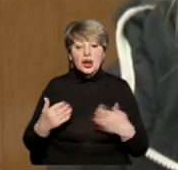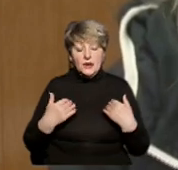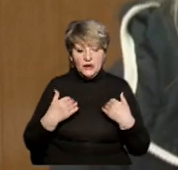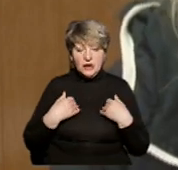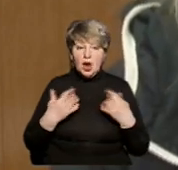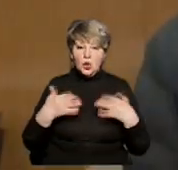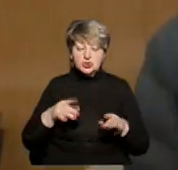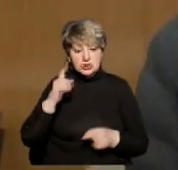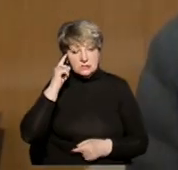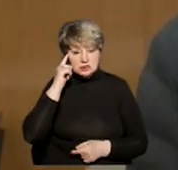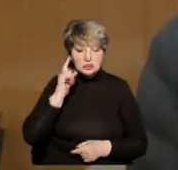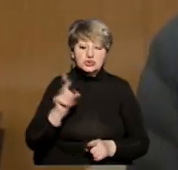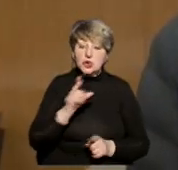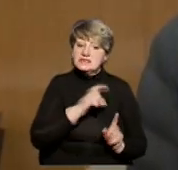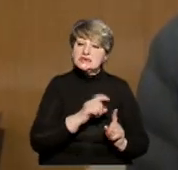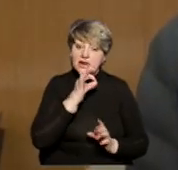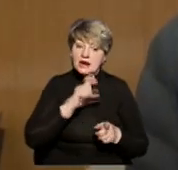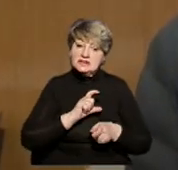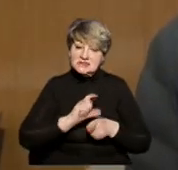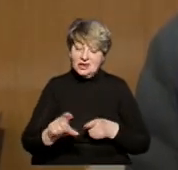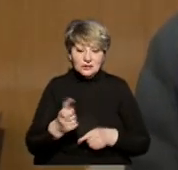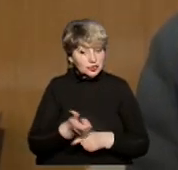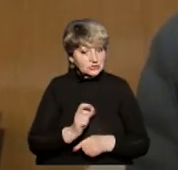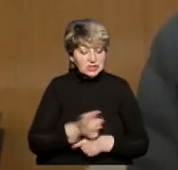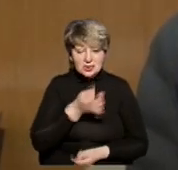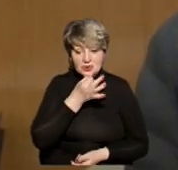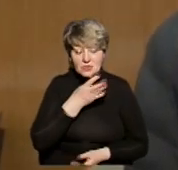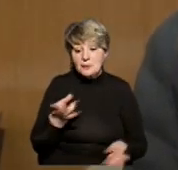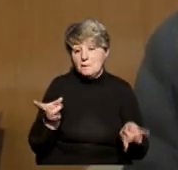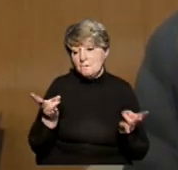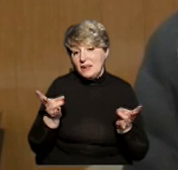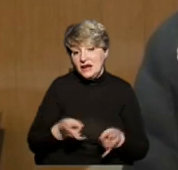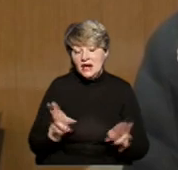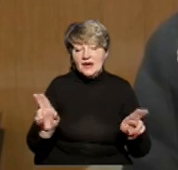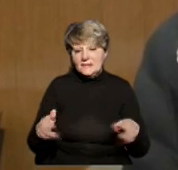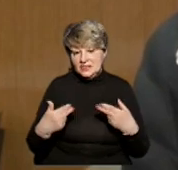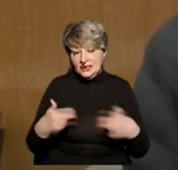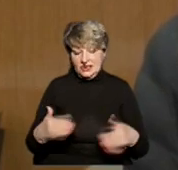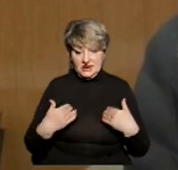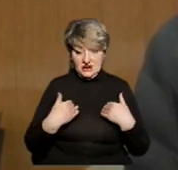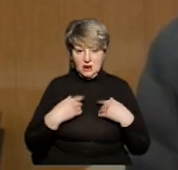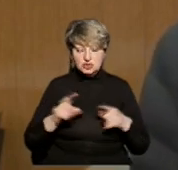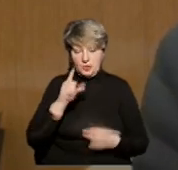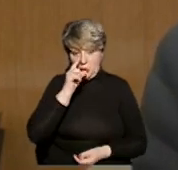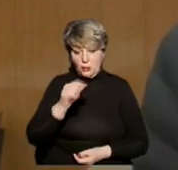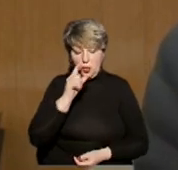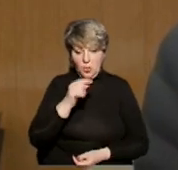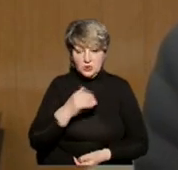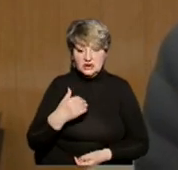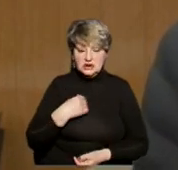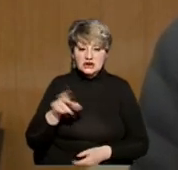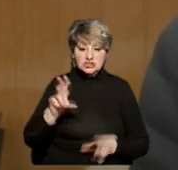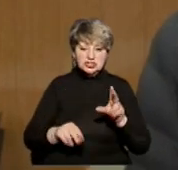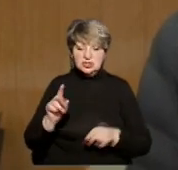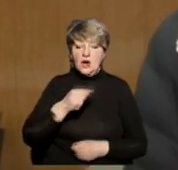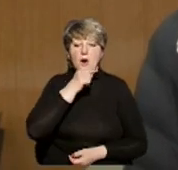знаходжу, що сказати. Дуже сподобається і дуже це потрібно. І не треба нам, щоб нас Путін соотечественниками